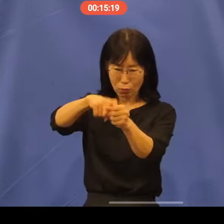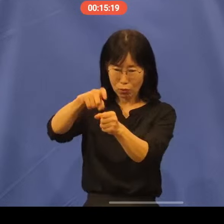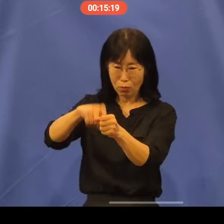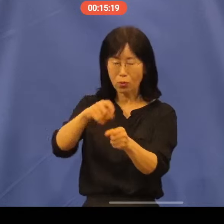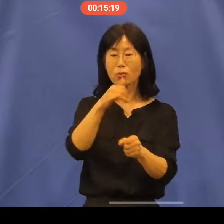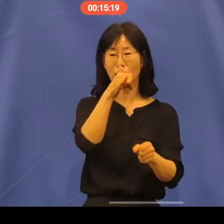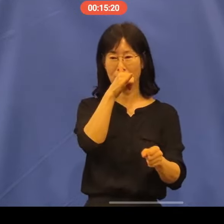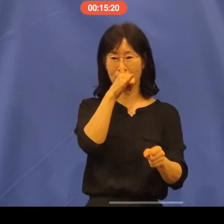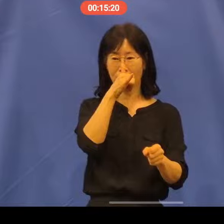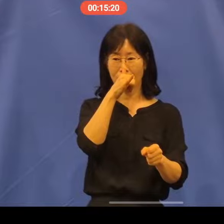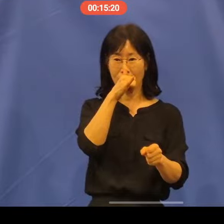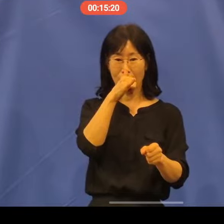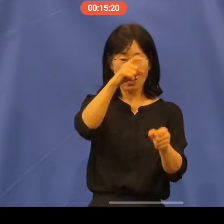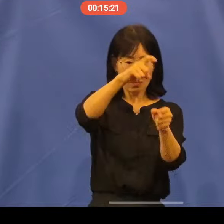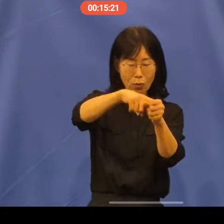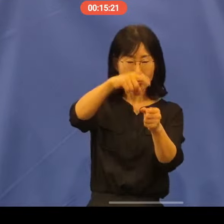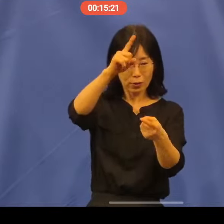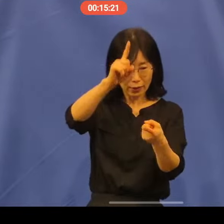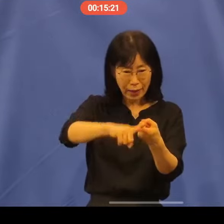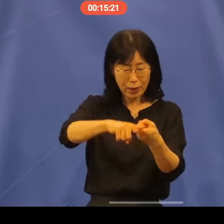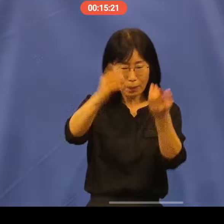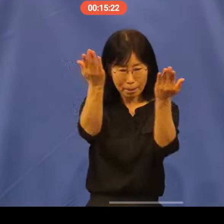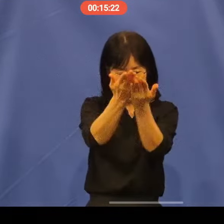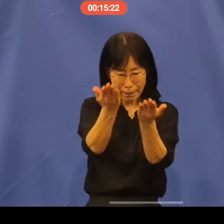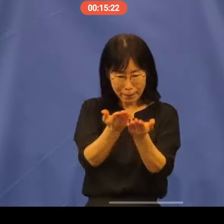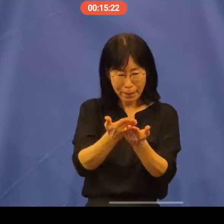맞게 살아갈 때 그 안에서 기쁨이 주어져요.